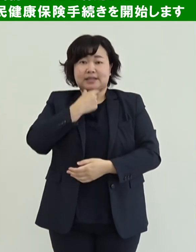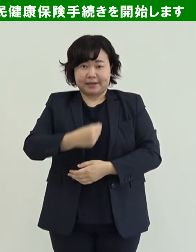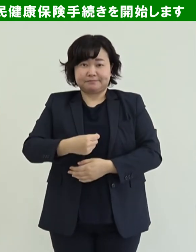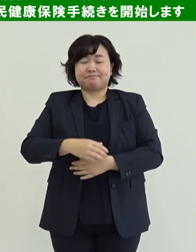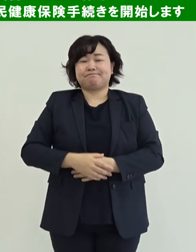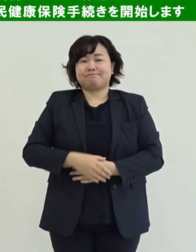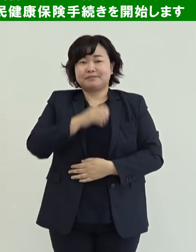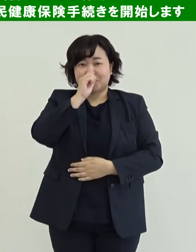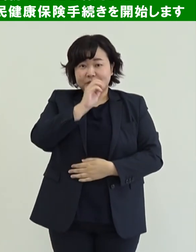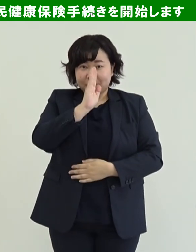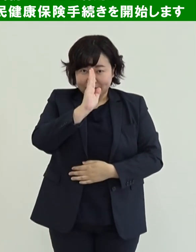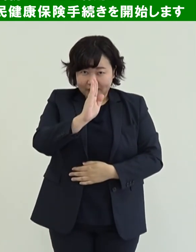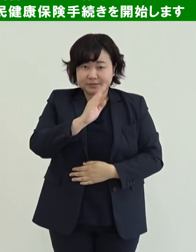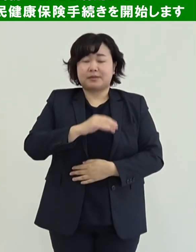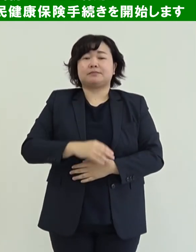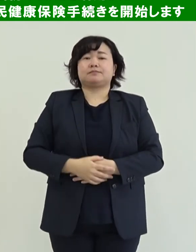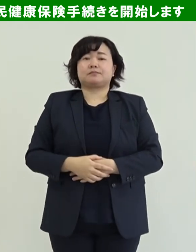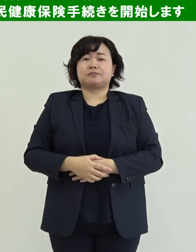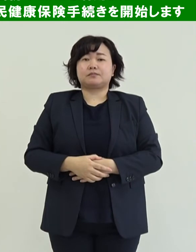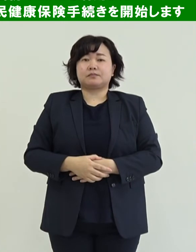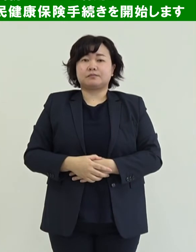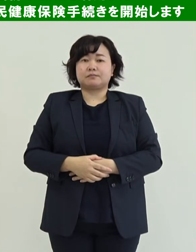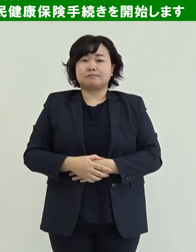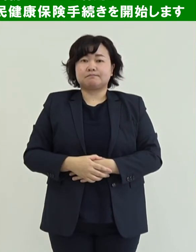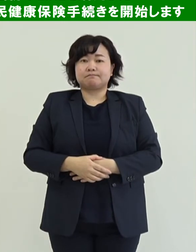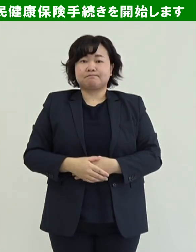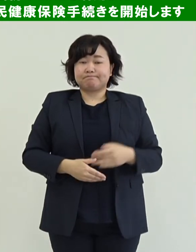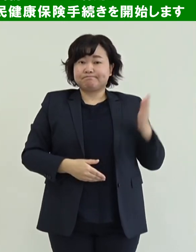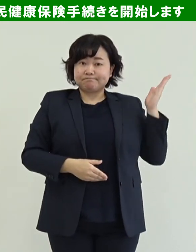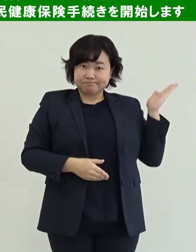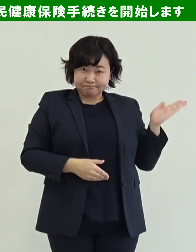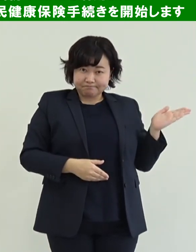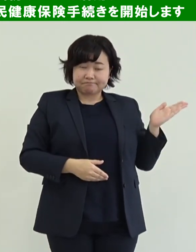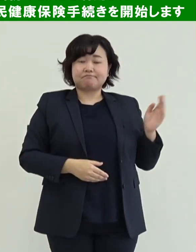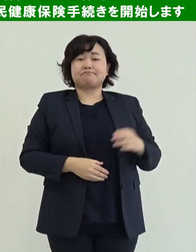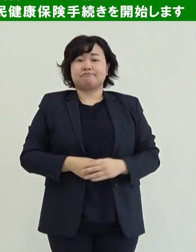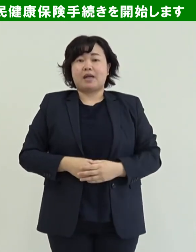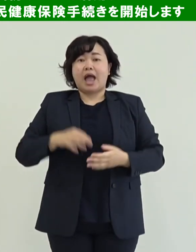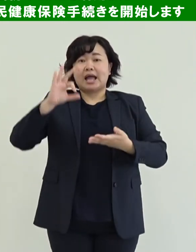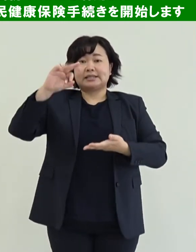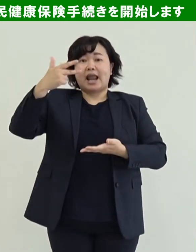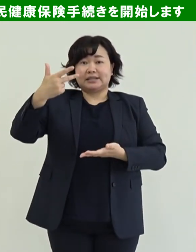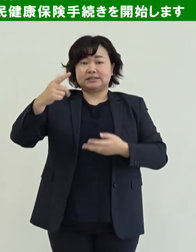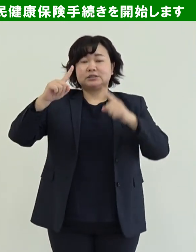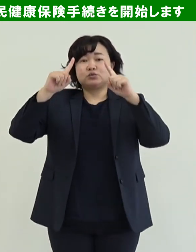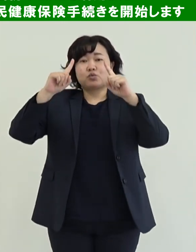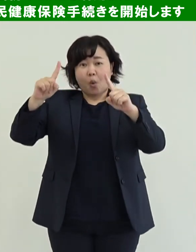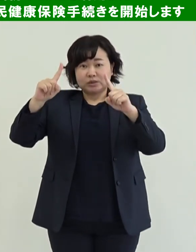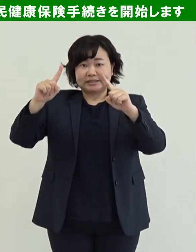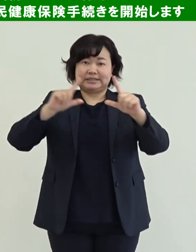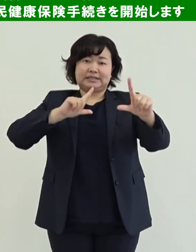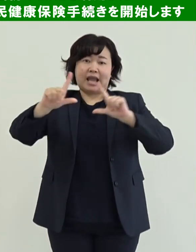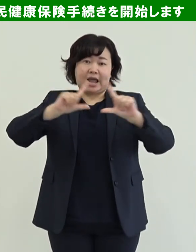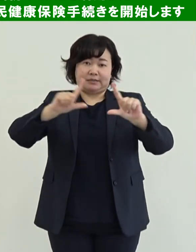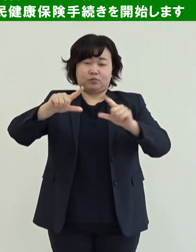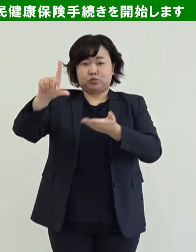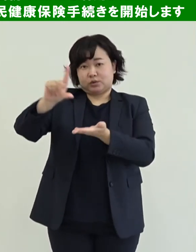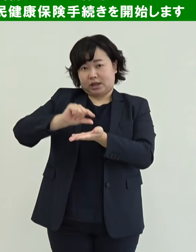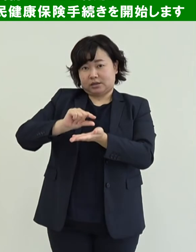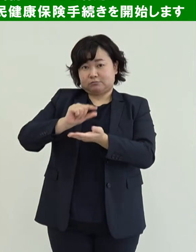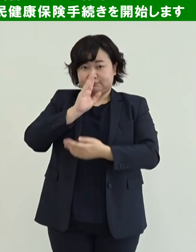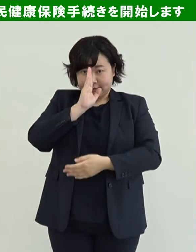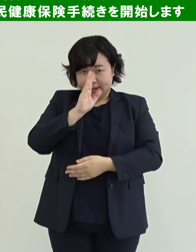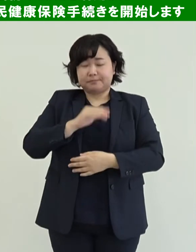ますよろしくお願い致しますまずですね名無しの公式アカウントをご利用していただくんですけれど